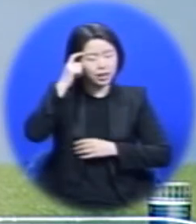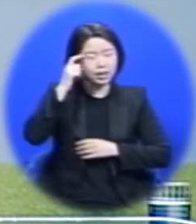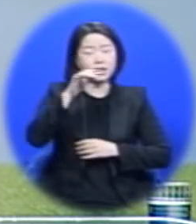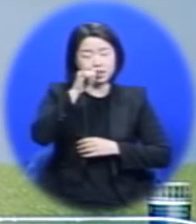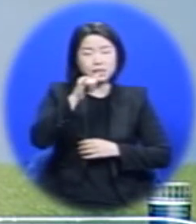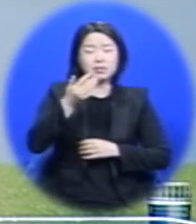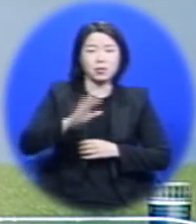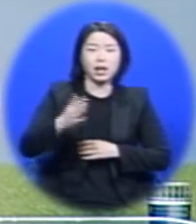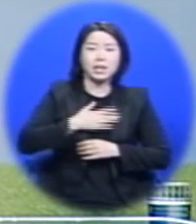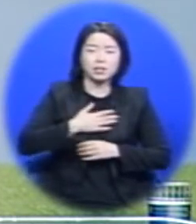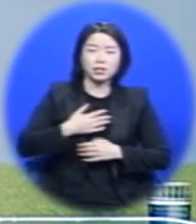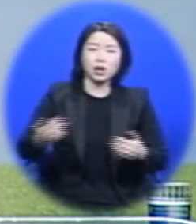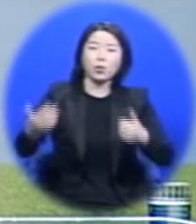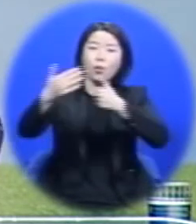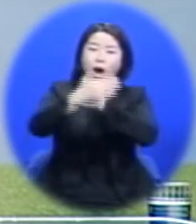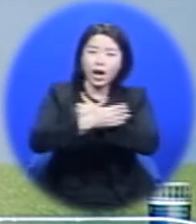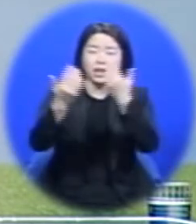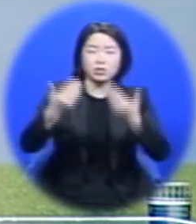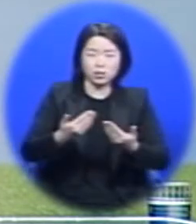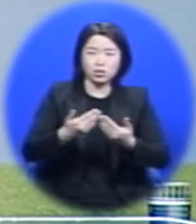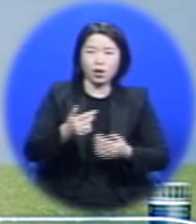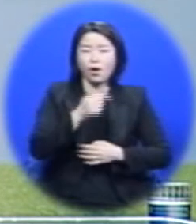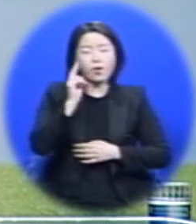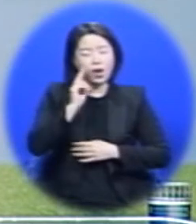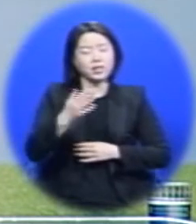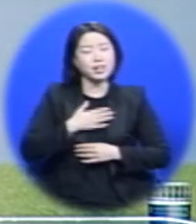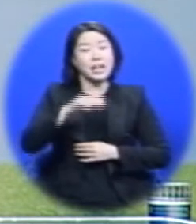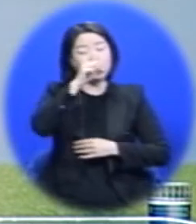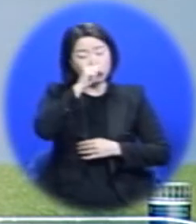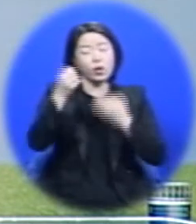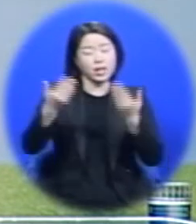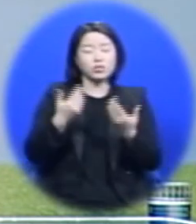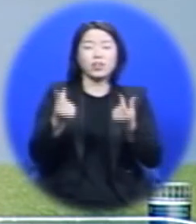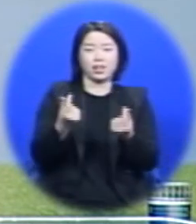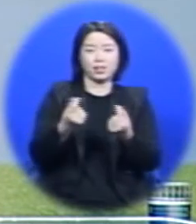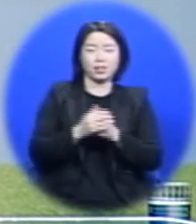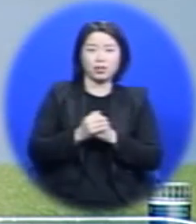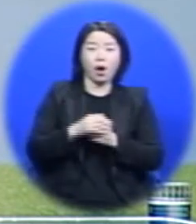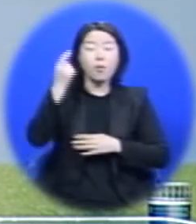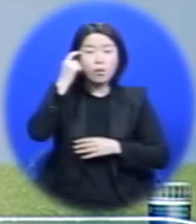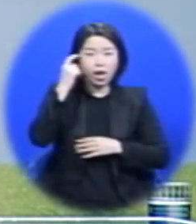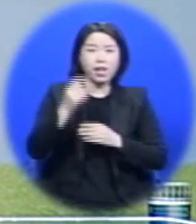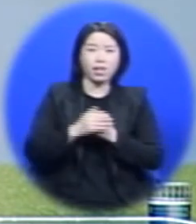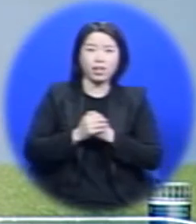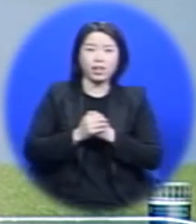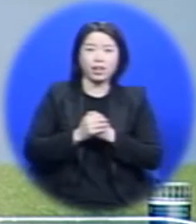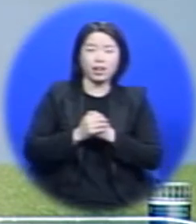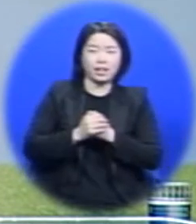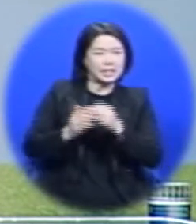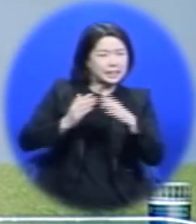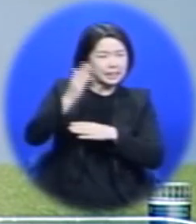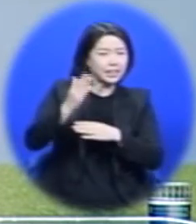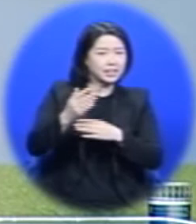상상이지만 저를 꼭 안아주시면서 굉장히 저를 좋아해 주실 것 같아요. 왜? 지나친